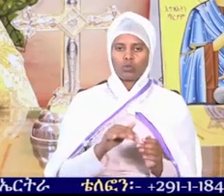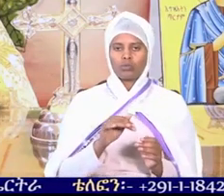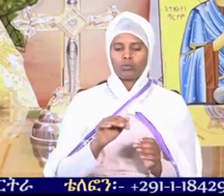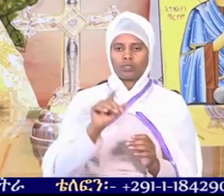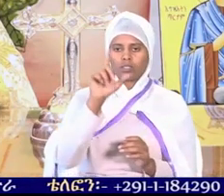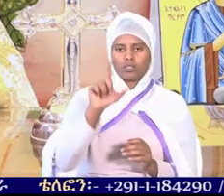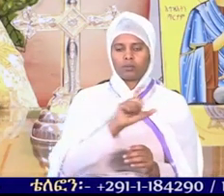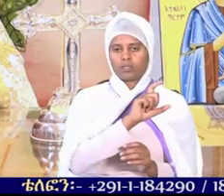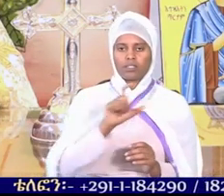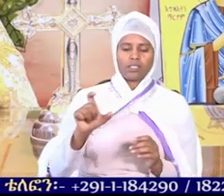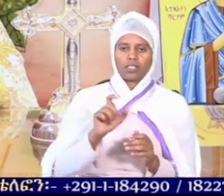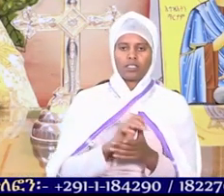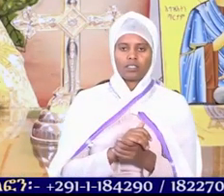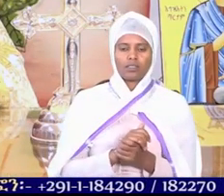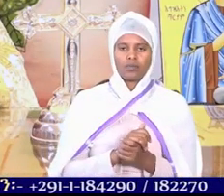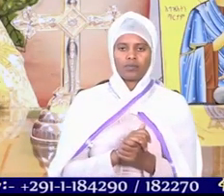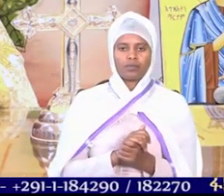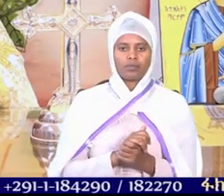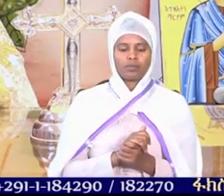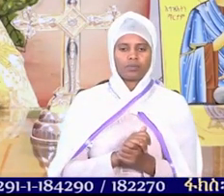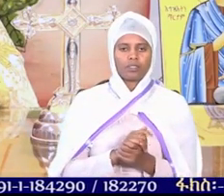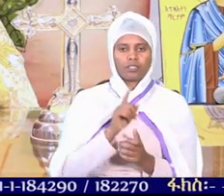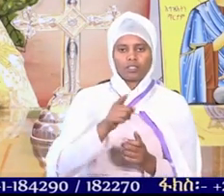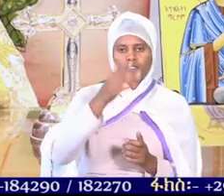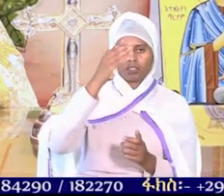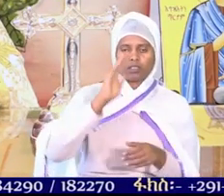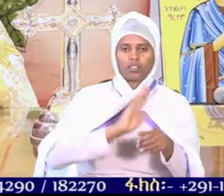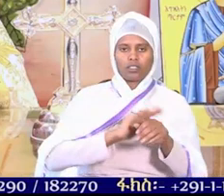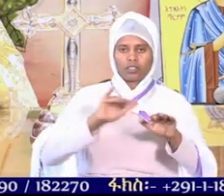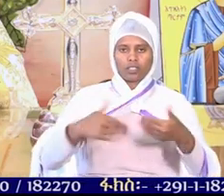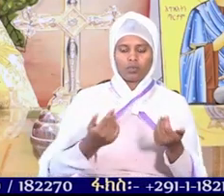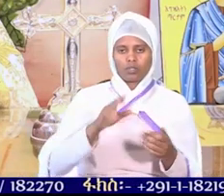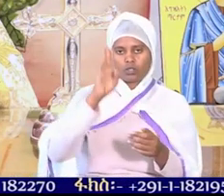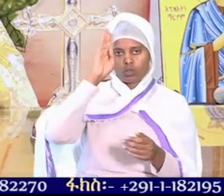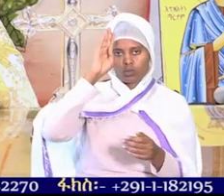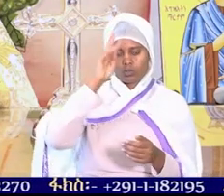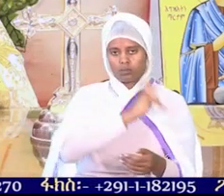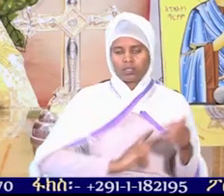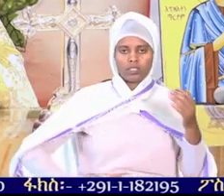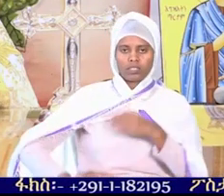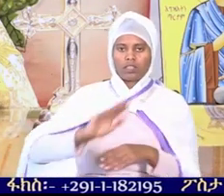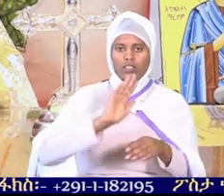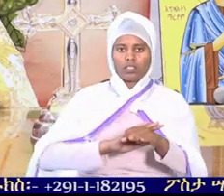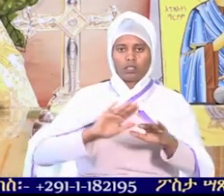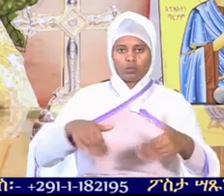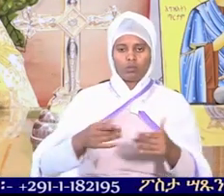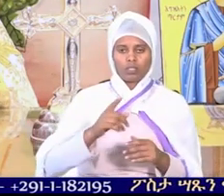فقران هزبي كريستيان ناتي سب موايات عنا زهابونا مخري من السريط عنا